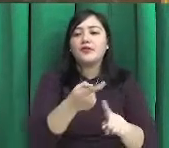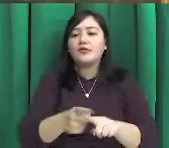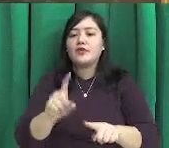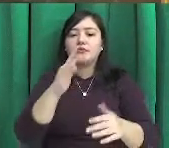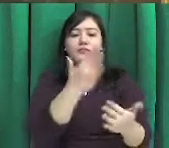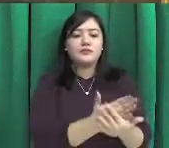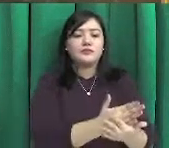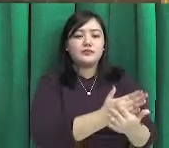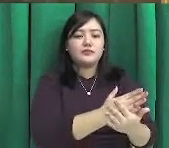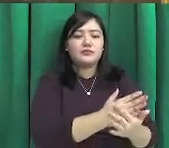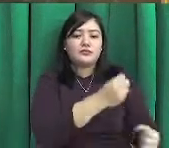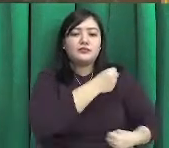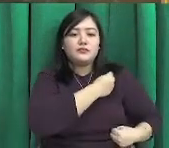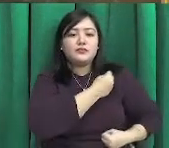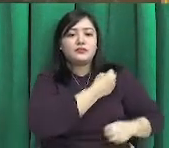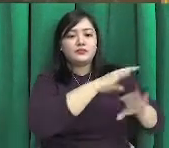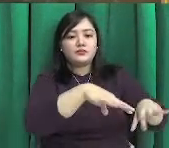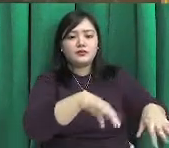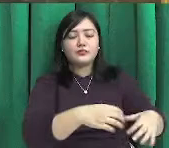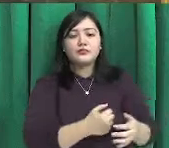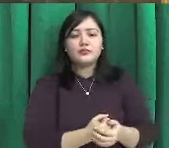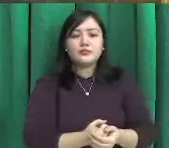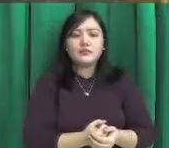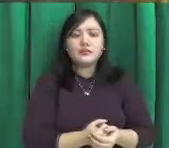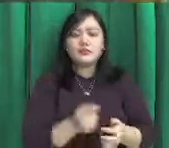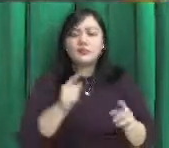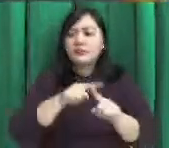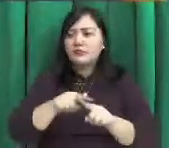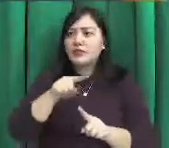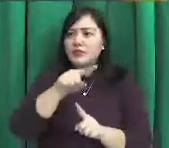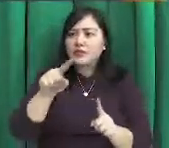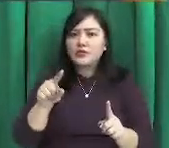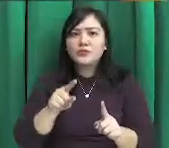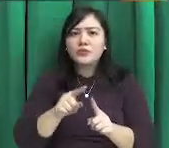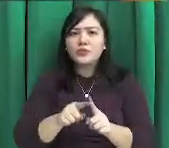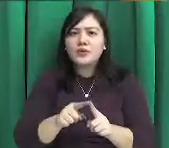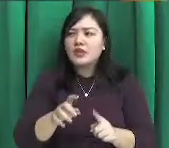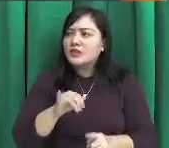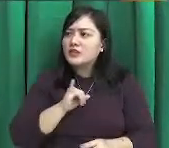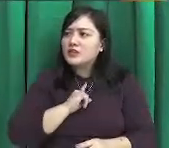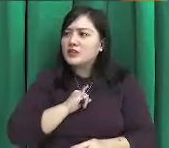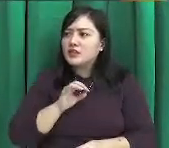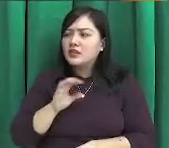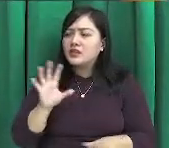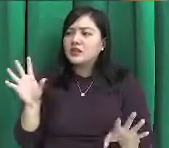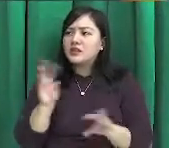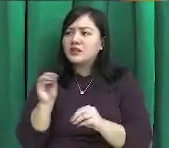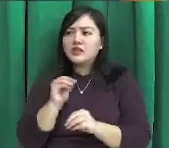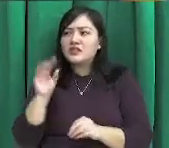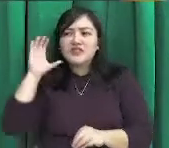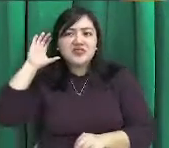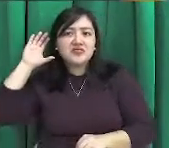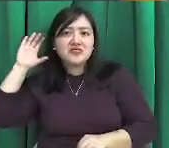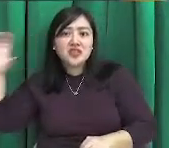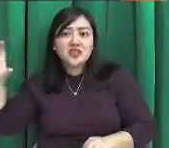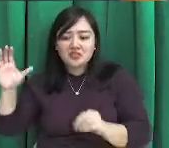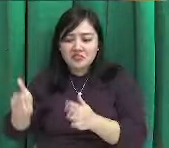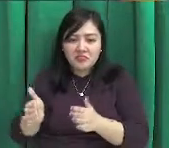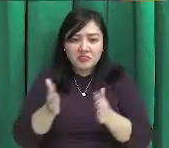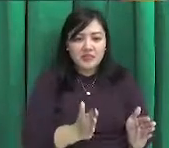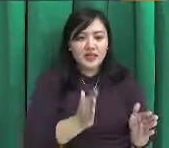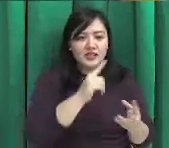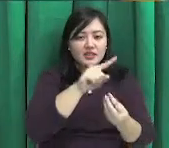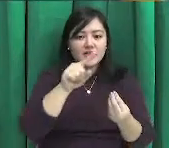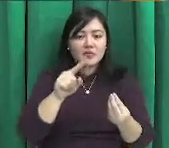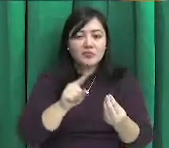tungkol sa mga anak niya at saka kung ano po yung gusto niya gawin pamilya. Sa pamilya, unang-una